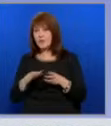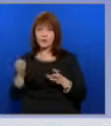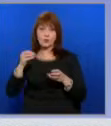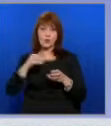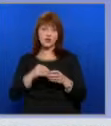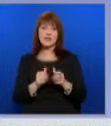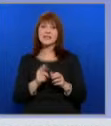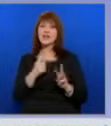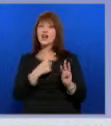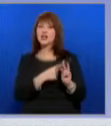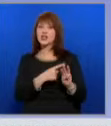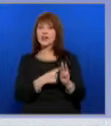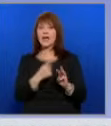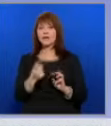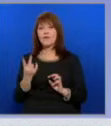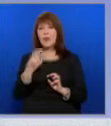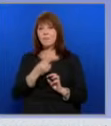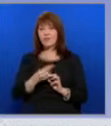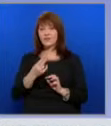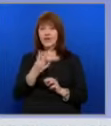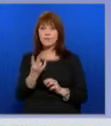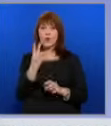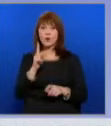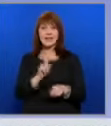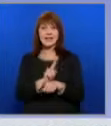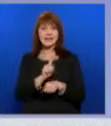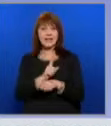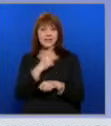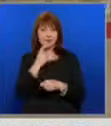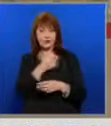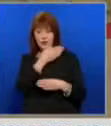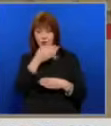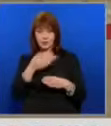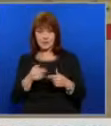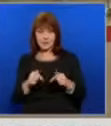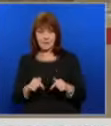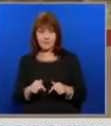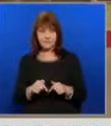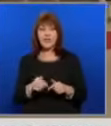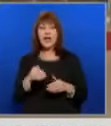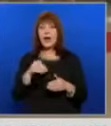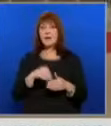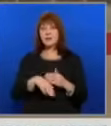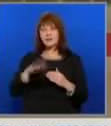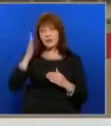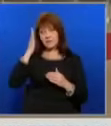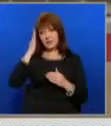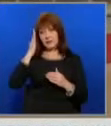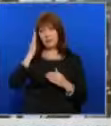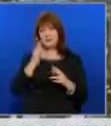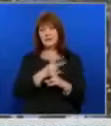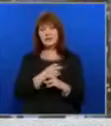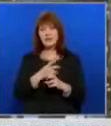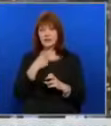Шенген. Това е нещо, което повтаряме от 2011 година насам. Вътрешният министър на Австрия Герхард Карнер